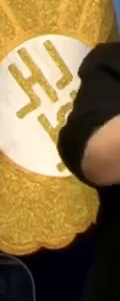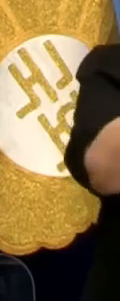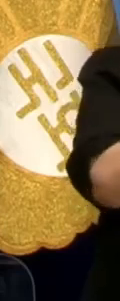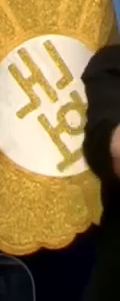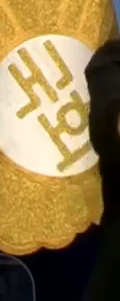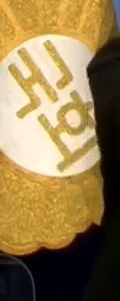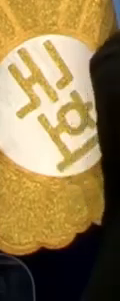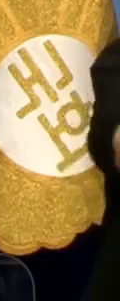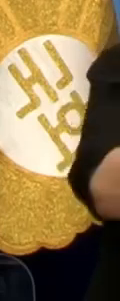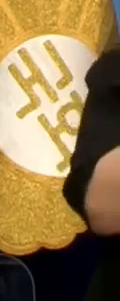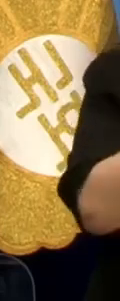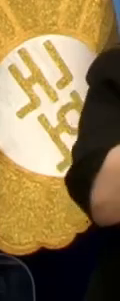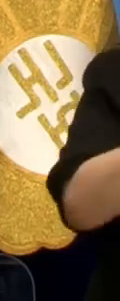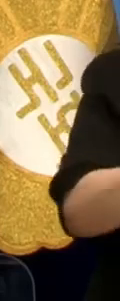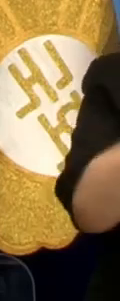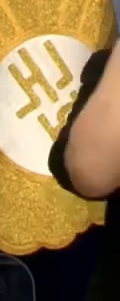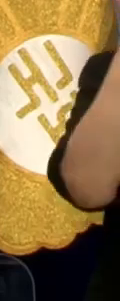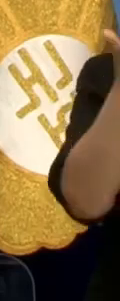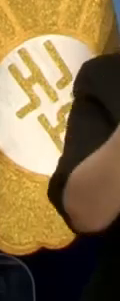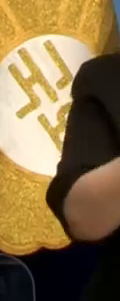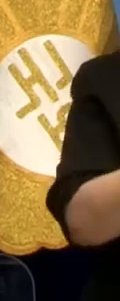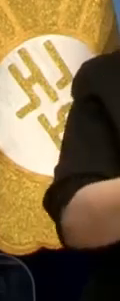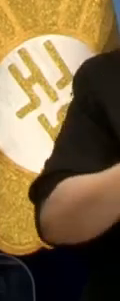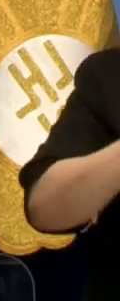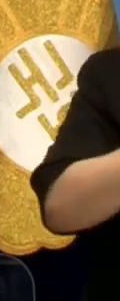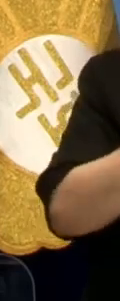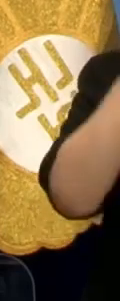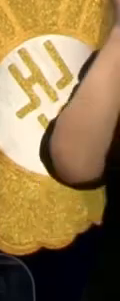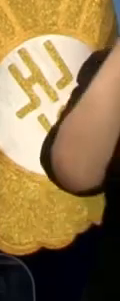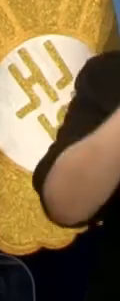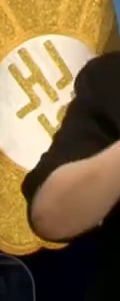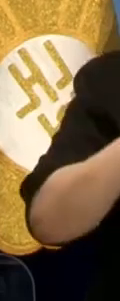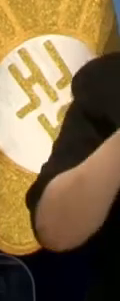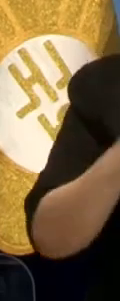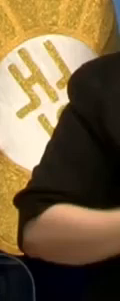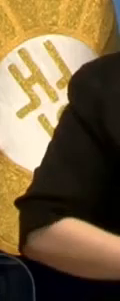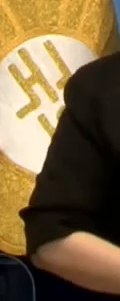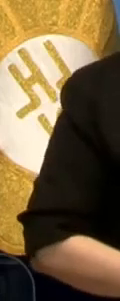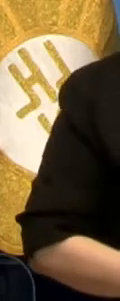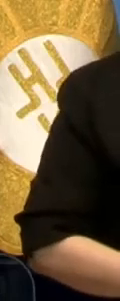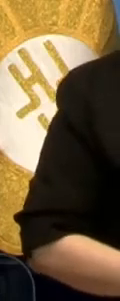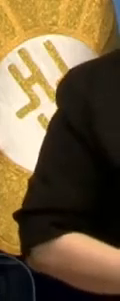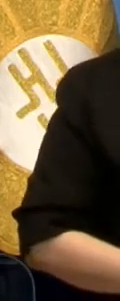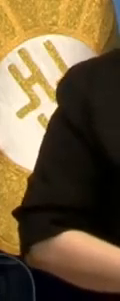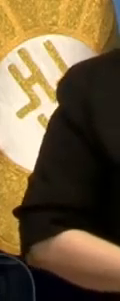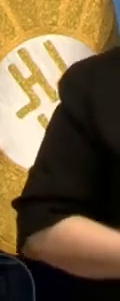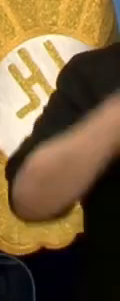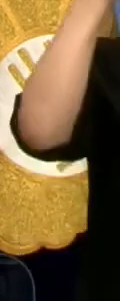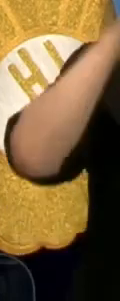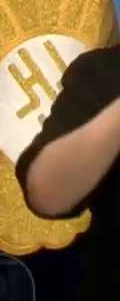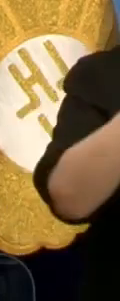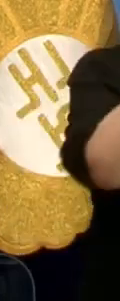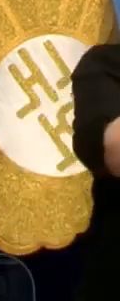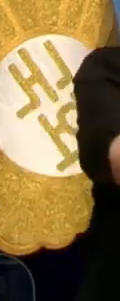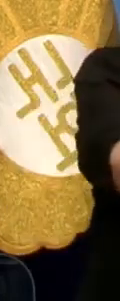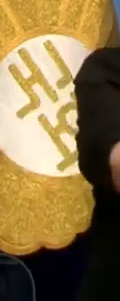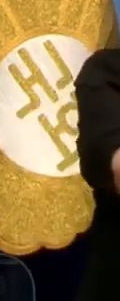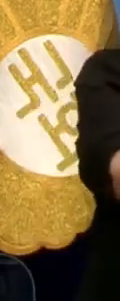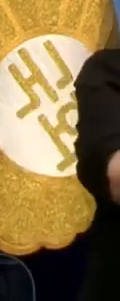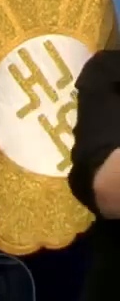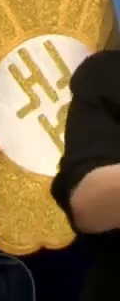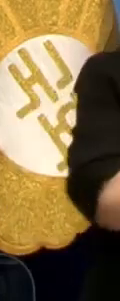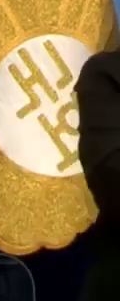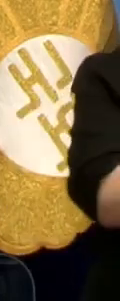복지를 하자라는 황당한 주장도 기만도 아닙니다. 우리 대한민국은